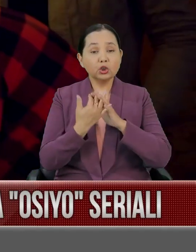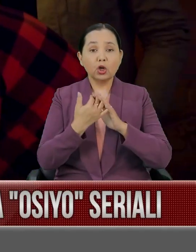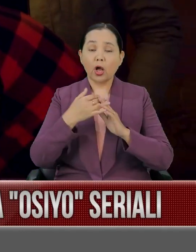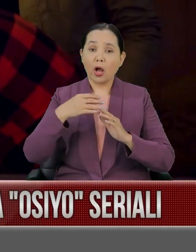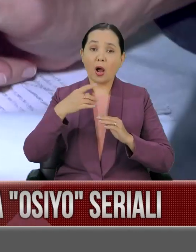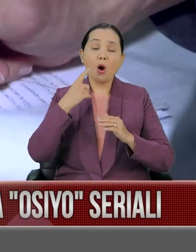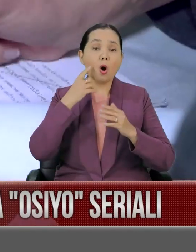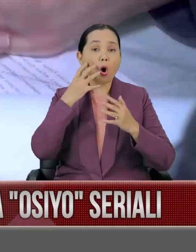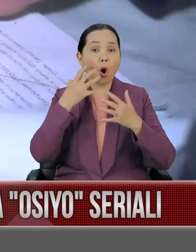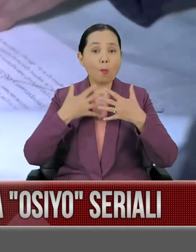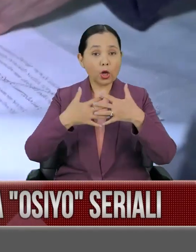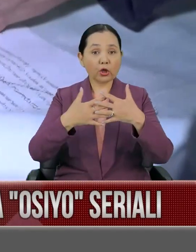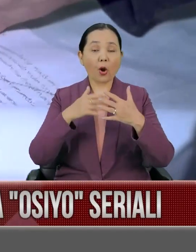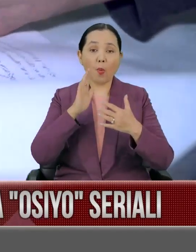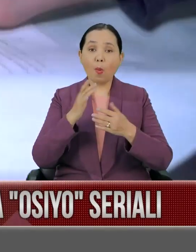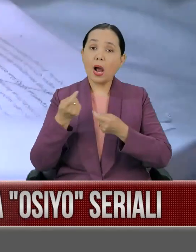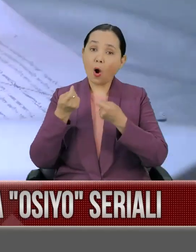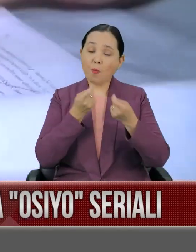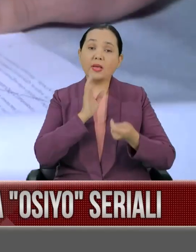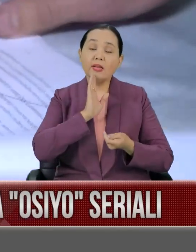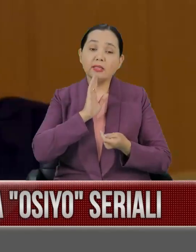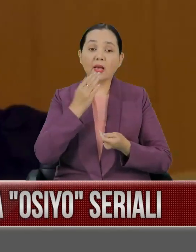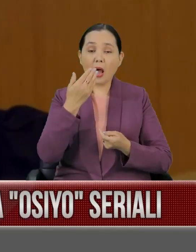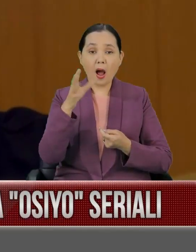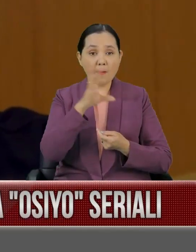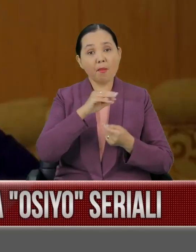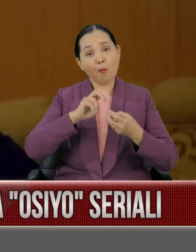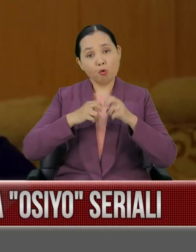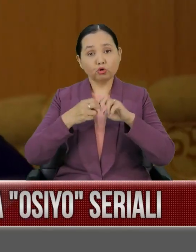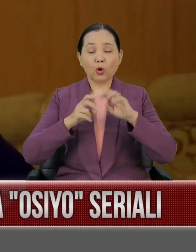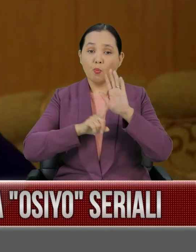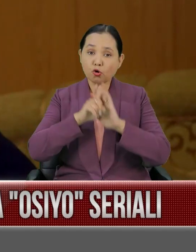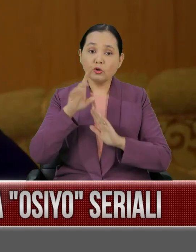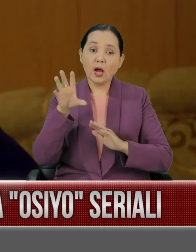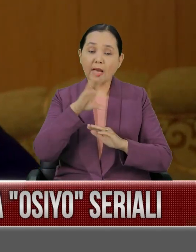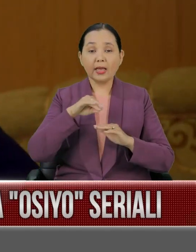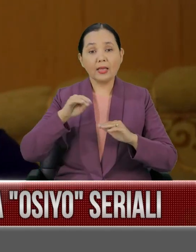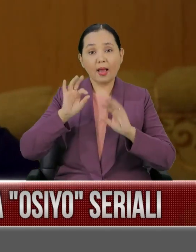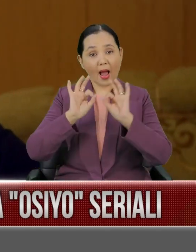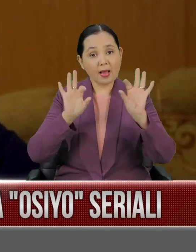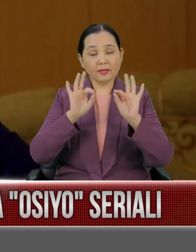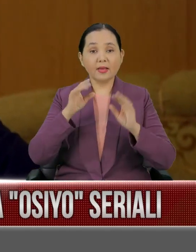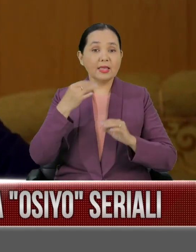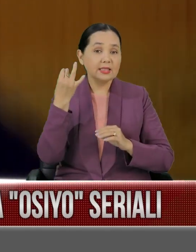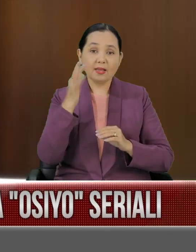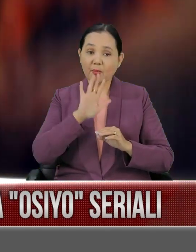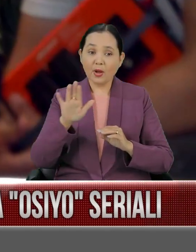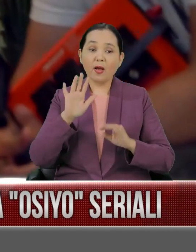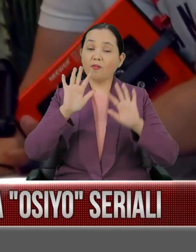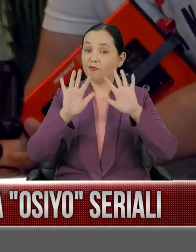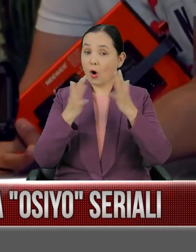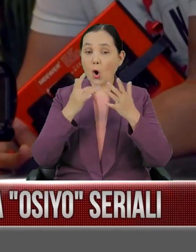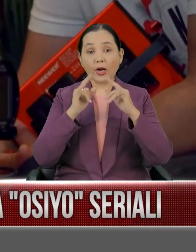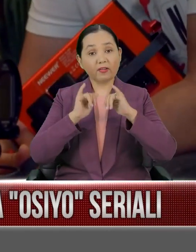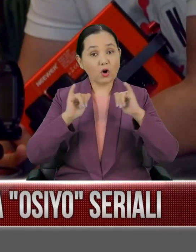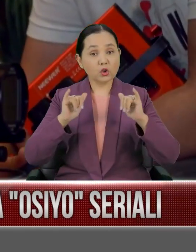adashib homilador bo'lib qolgan qizni olib kelishadi, undan so'ng hamma mojaro boshlanadi. Qolganini aytib bersam, hozir intrigasi qolmaydi.